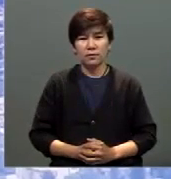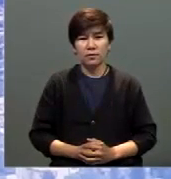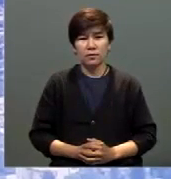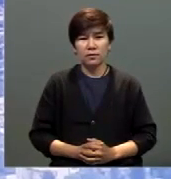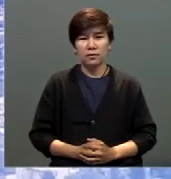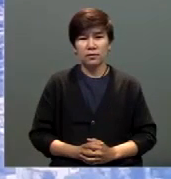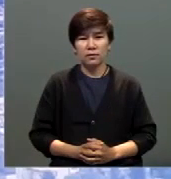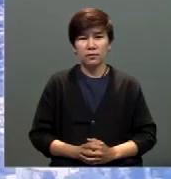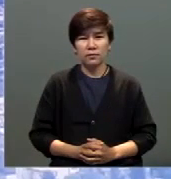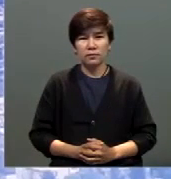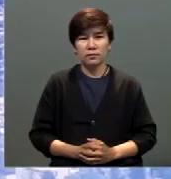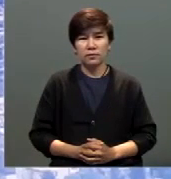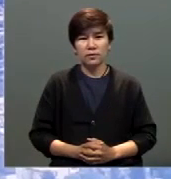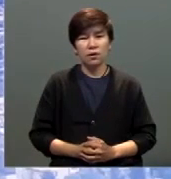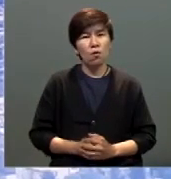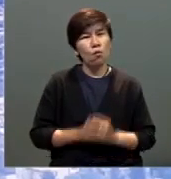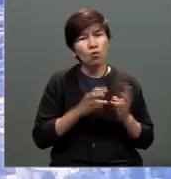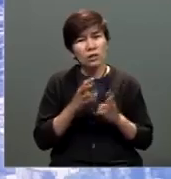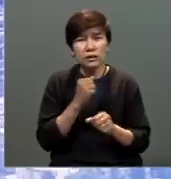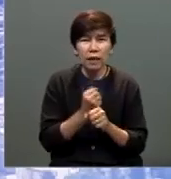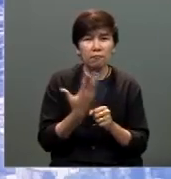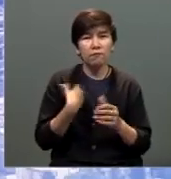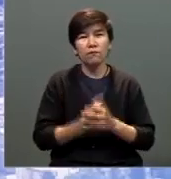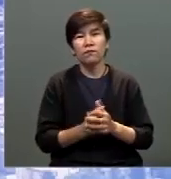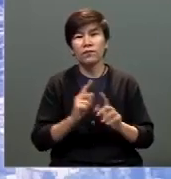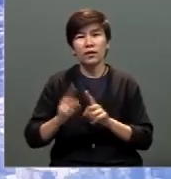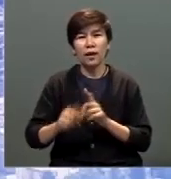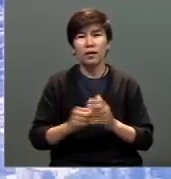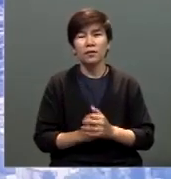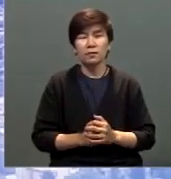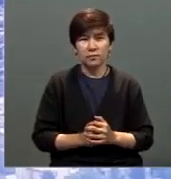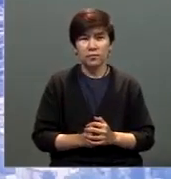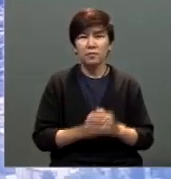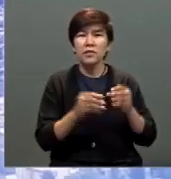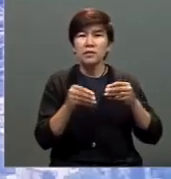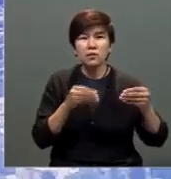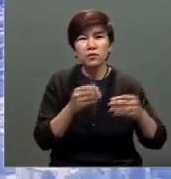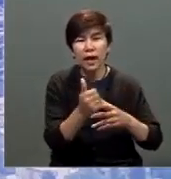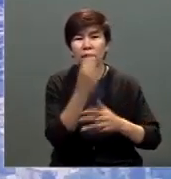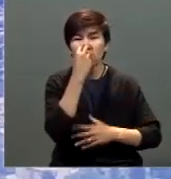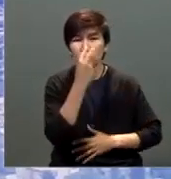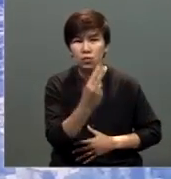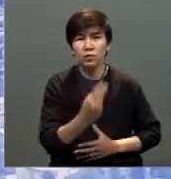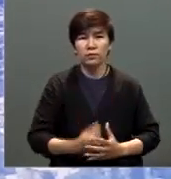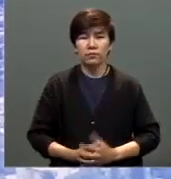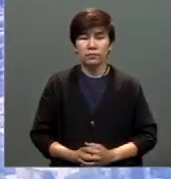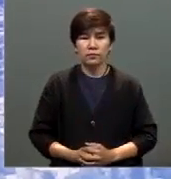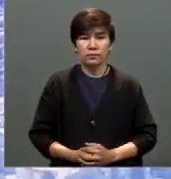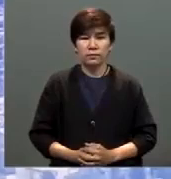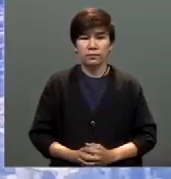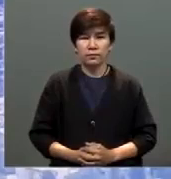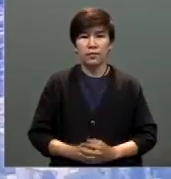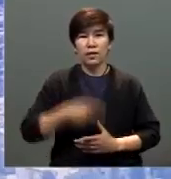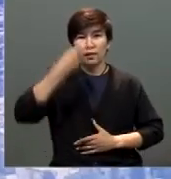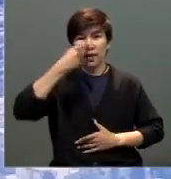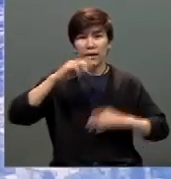ที่ในการที่ท่านจะได้ทำอะไรต่างๆได้มากขึ้นเพราะฉะนั้นสิ่งที่จะเกิดขึ้นในระยะเวลาสั้นนี้ทางการไทยน